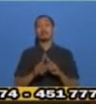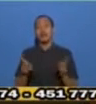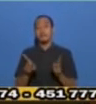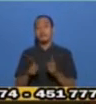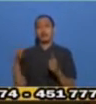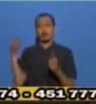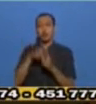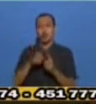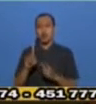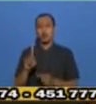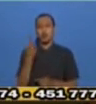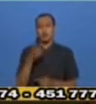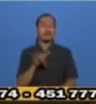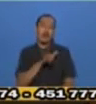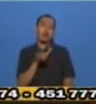ya. Memang